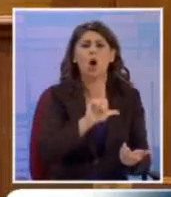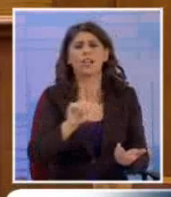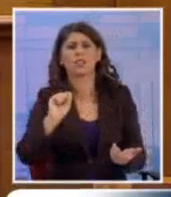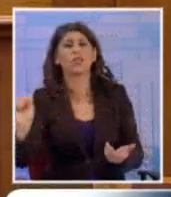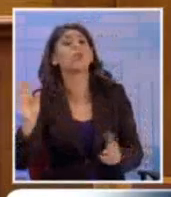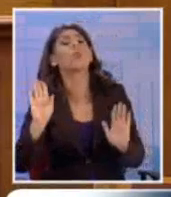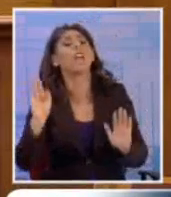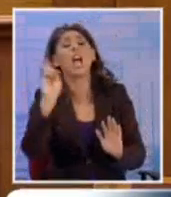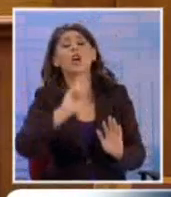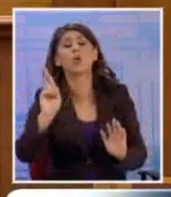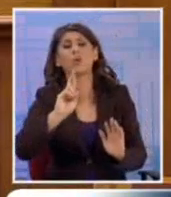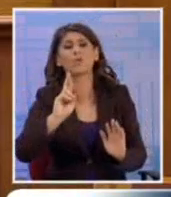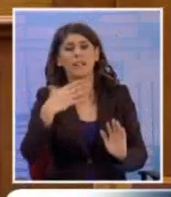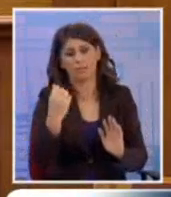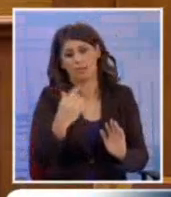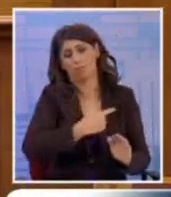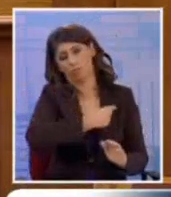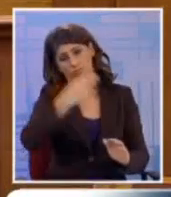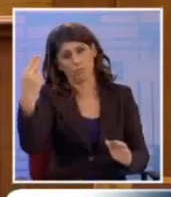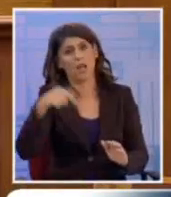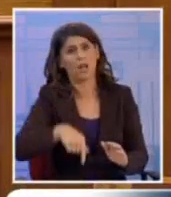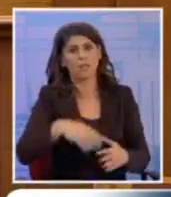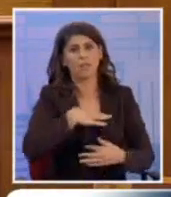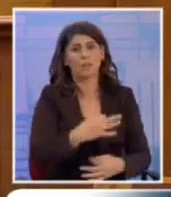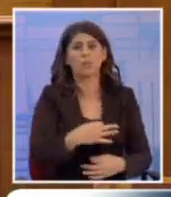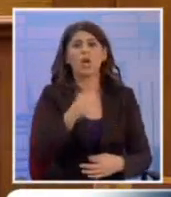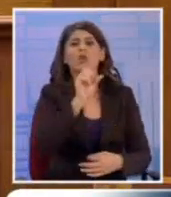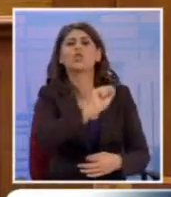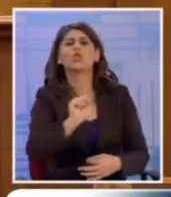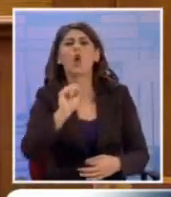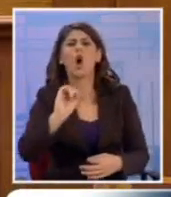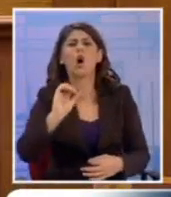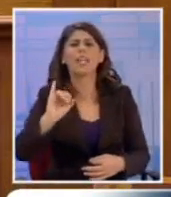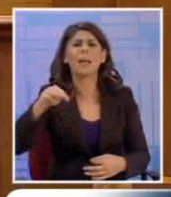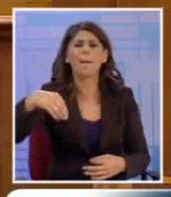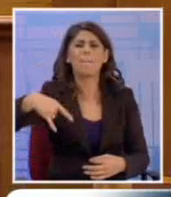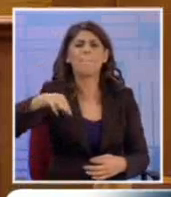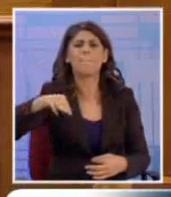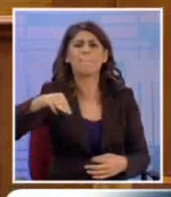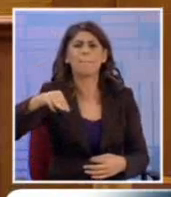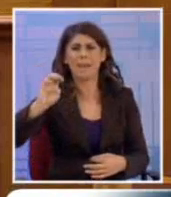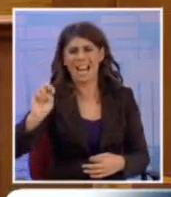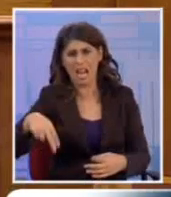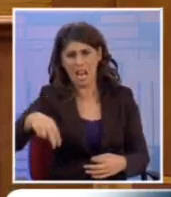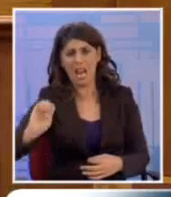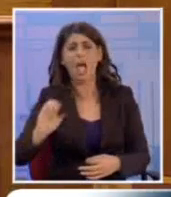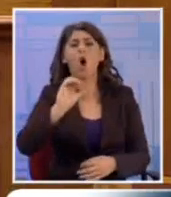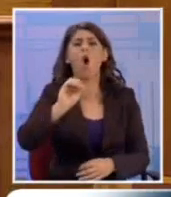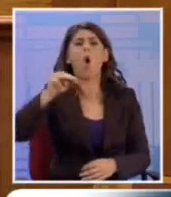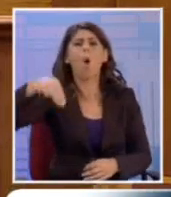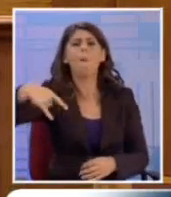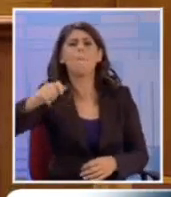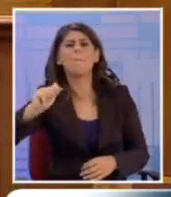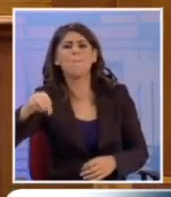Ρούσβελτ. Έχουμε την αντιπροσωπεία από ένα Σόιμπλε, ένα Ολάντ και ένα Ομπάμα. Άνθρωποι που δεν δέχονται και